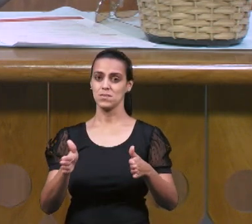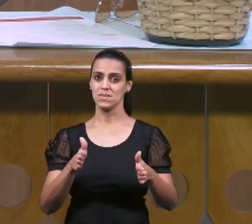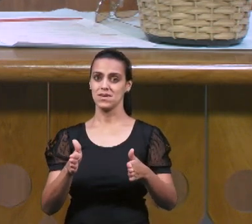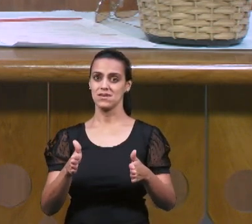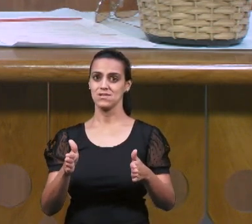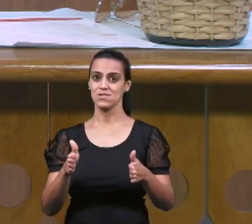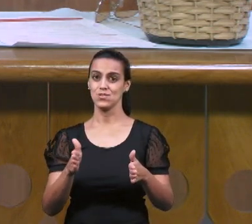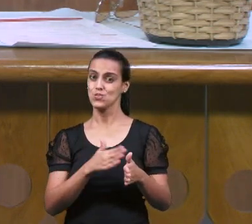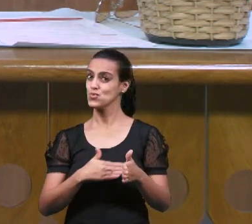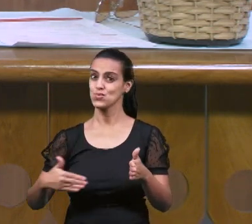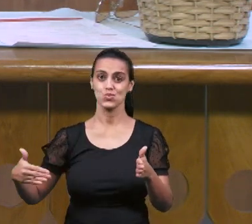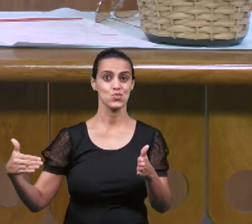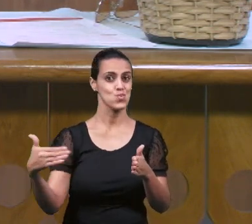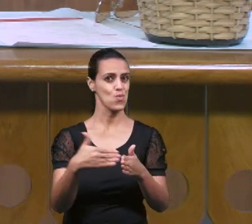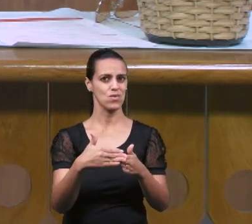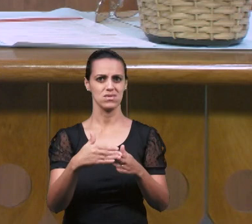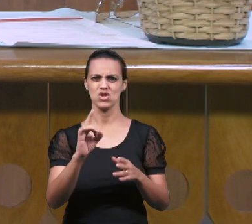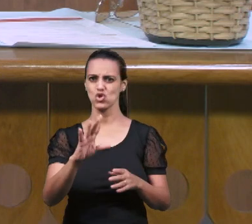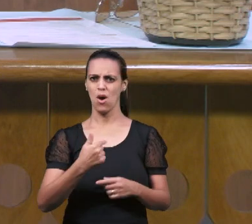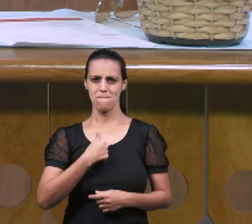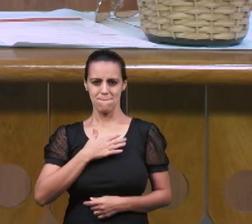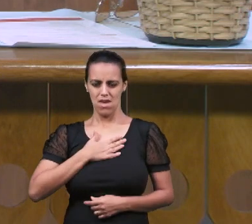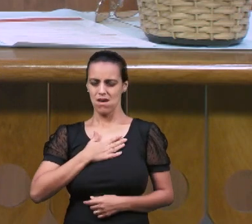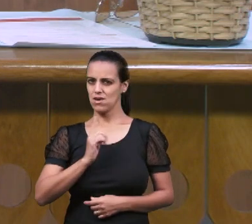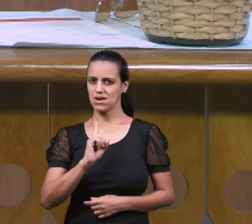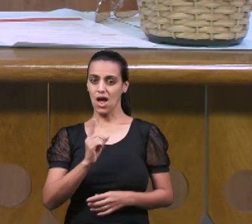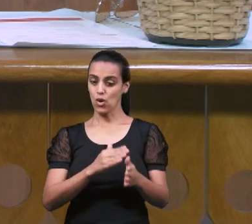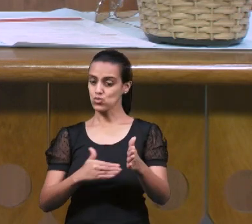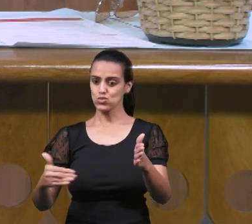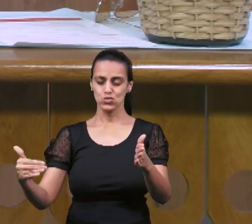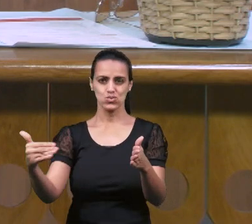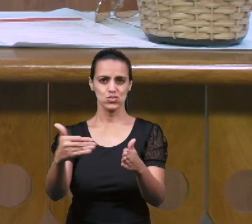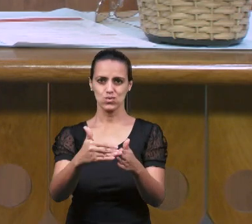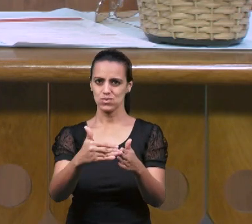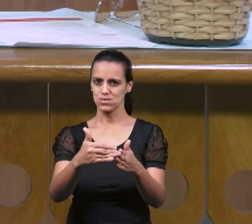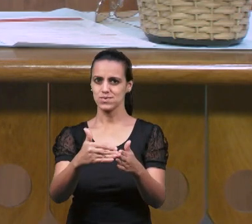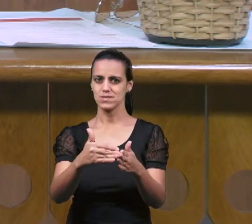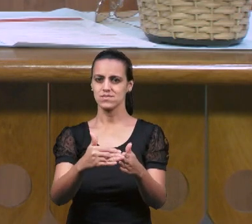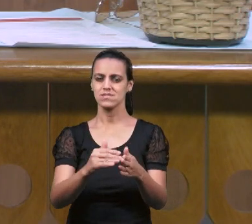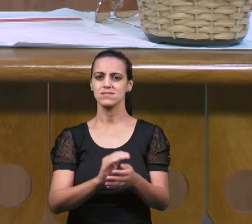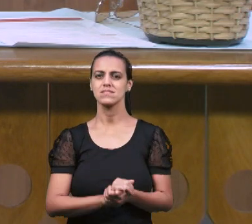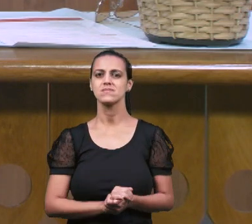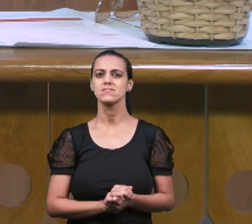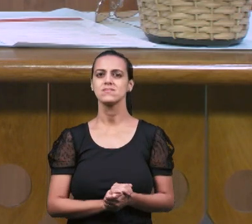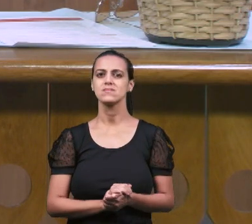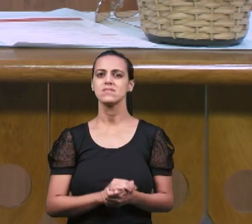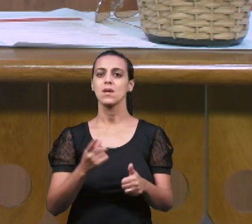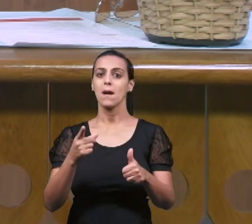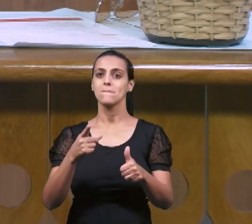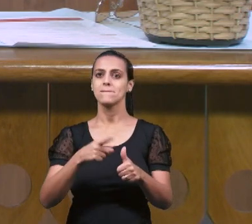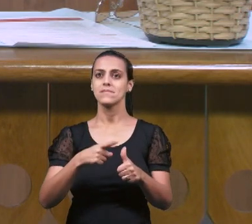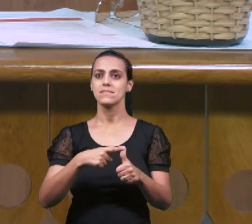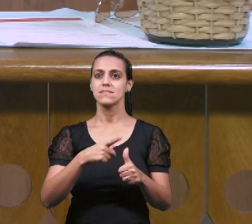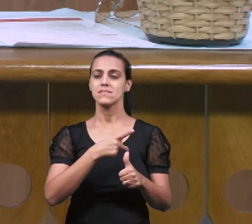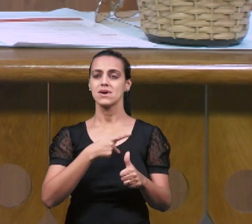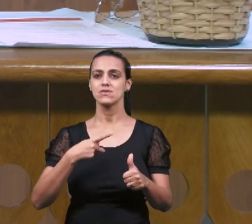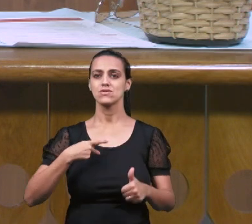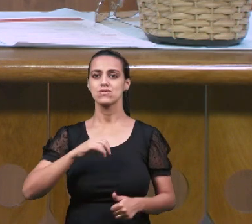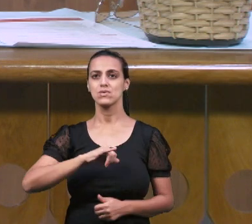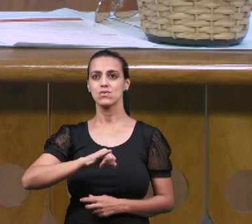toute l'œuvre, se trouve ici, premièrement, le pasteur Jamilson, Inácio Rodrigues, avec